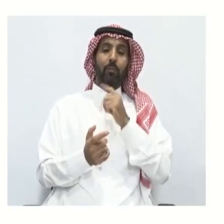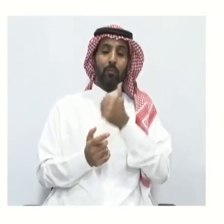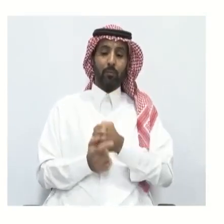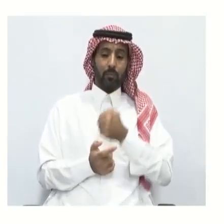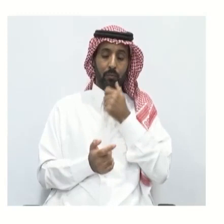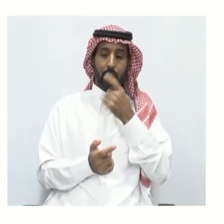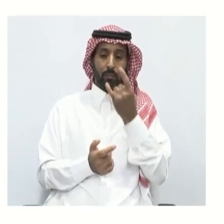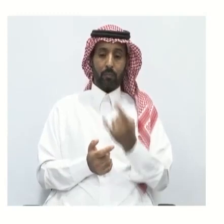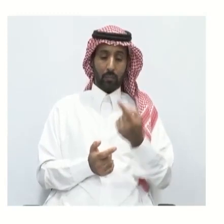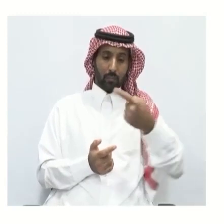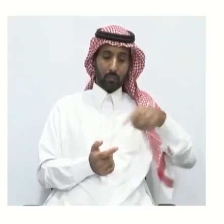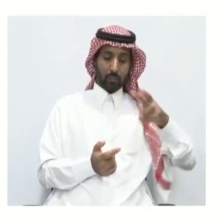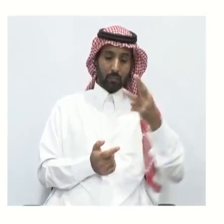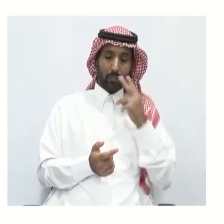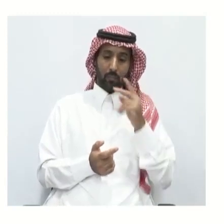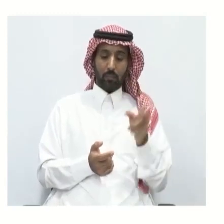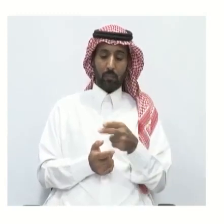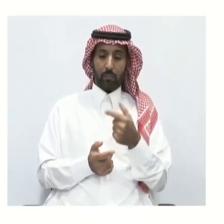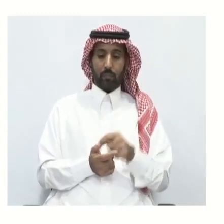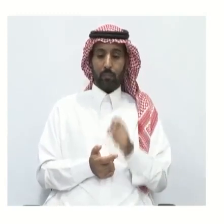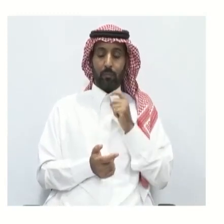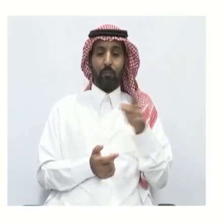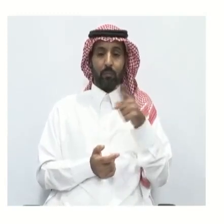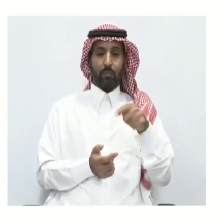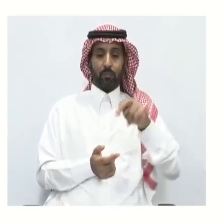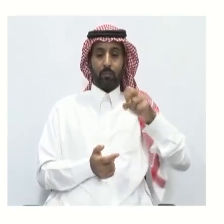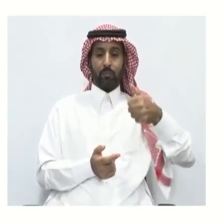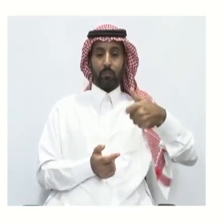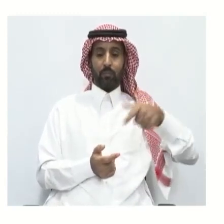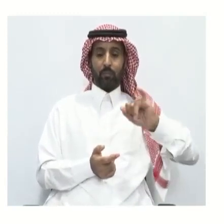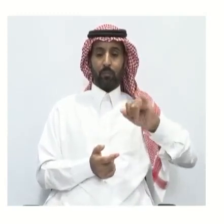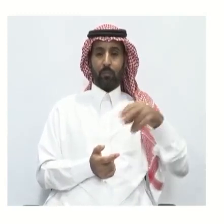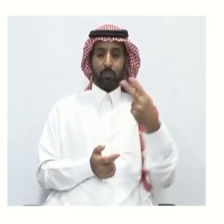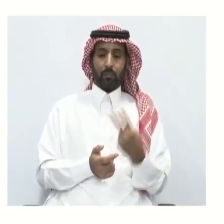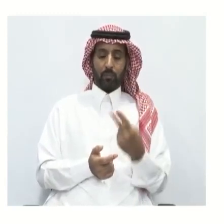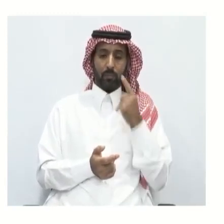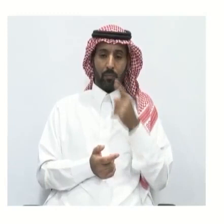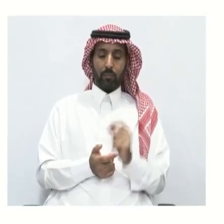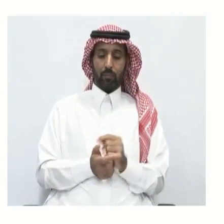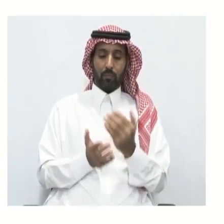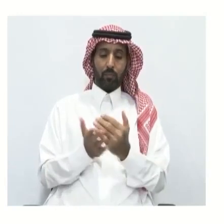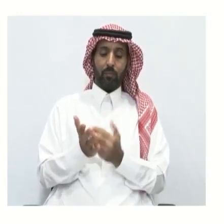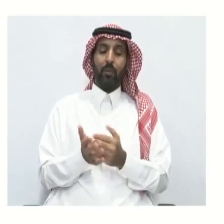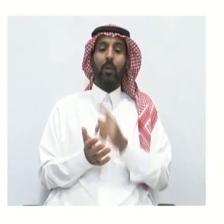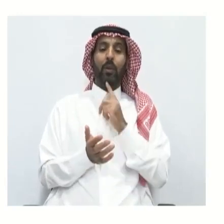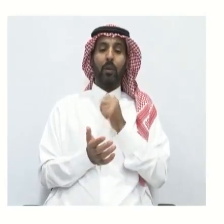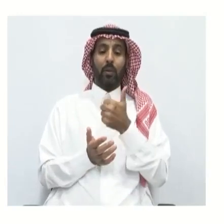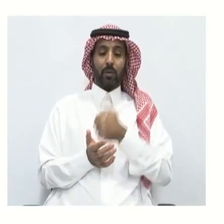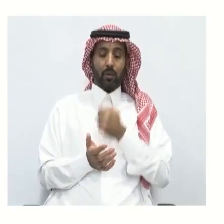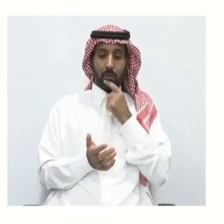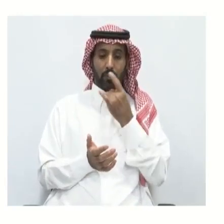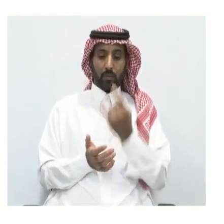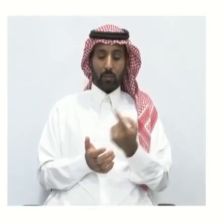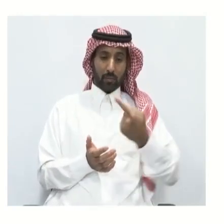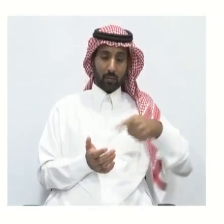610.3 جرام من يوديد الزنك اذا هنا لدي المردود النظري النظري وهي 610.3